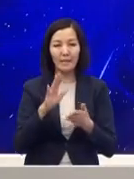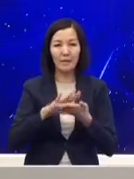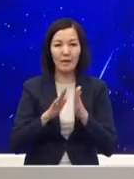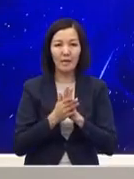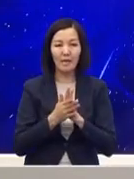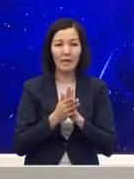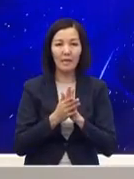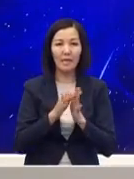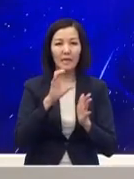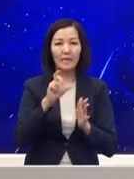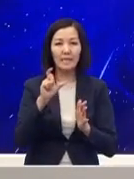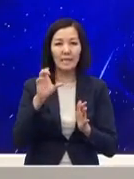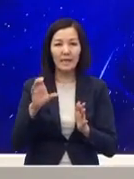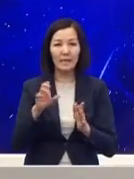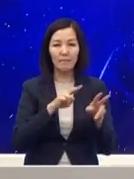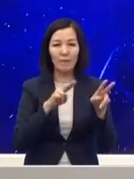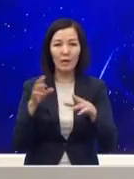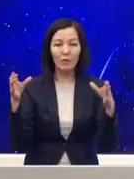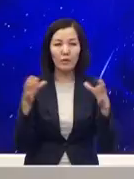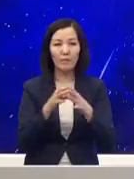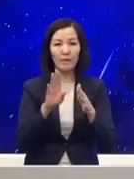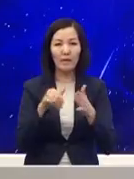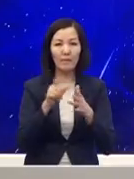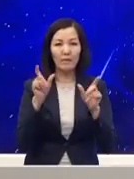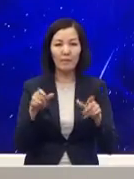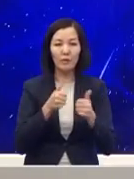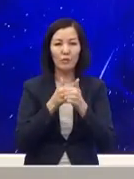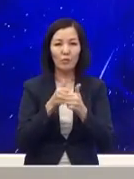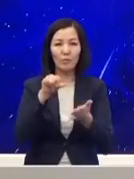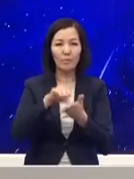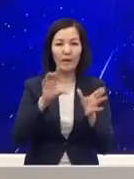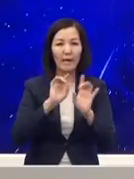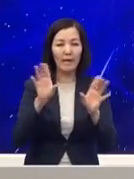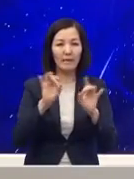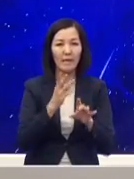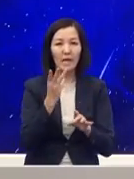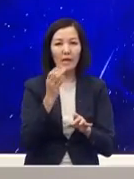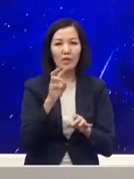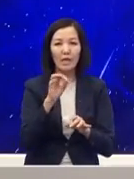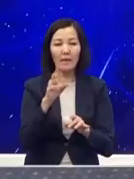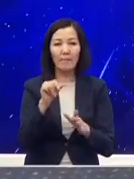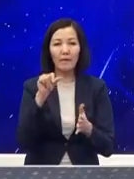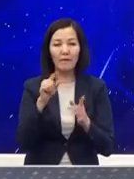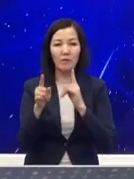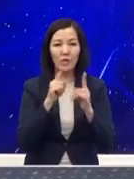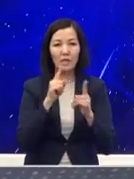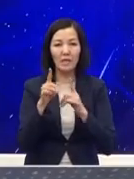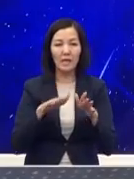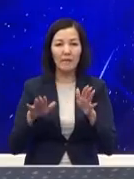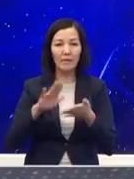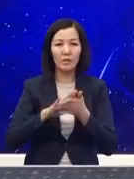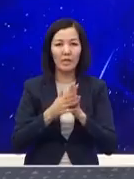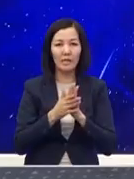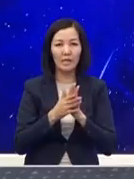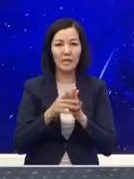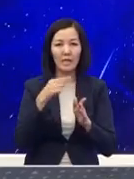эпидахуалды санитарлық-эпидемиологиялық бақылау департаменті басшысының орынбасары баяндады. Асқат Шарапиев баспасөз жиынында аймақтағы жағдай